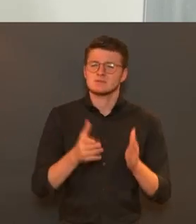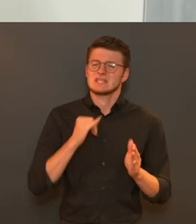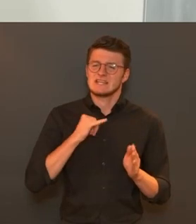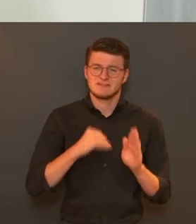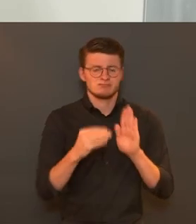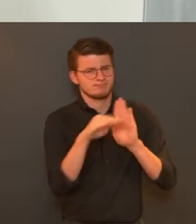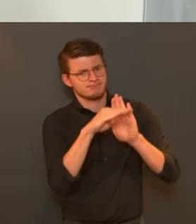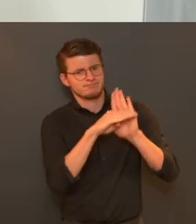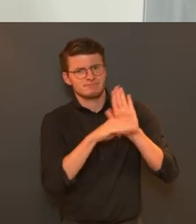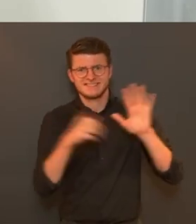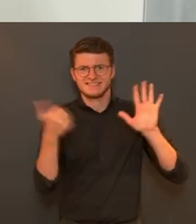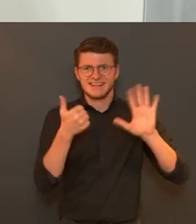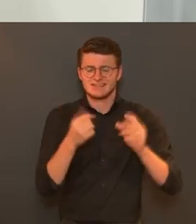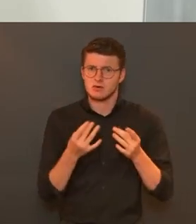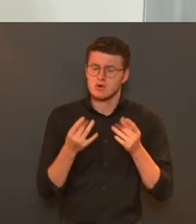d'or.